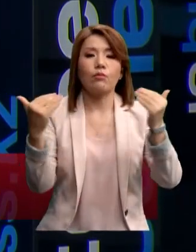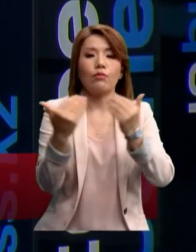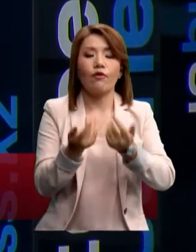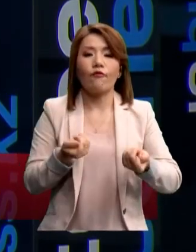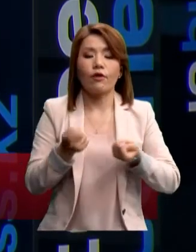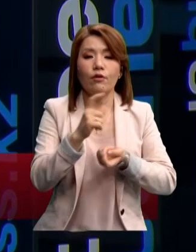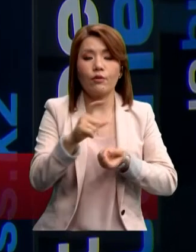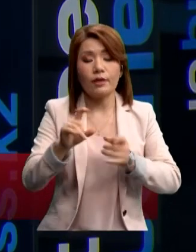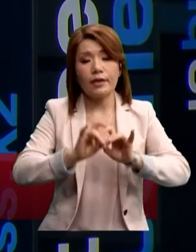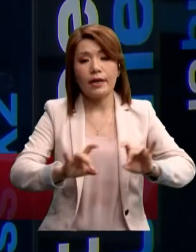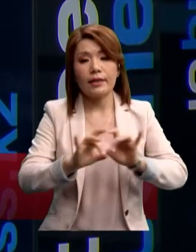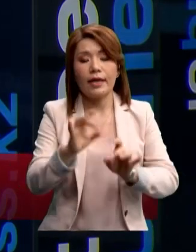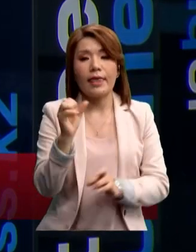Ерлан